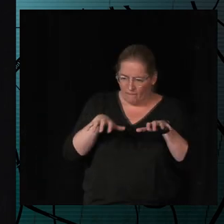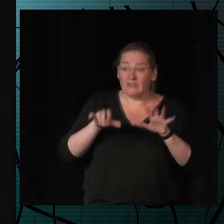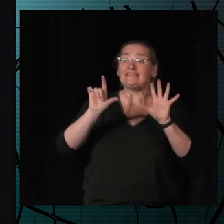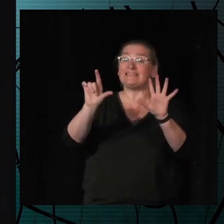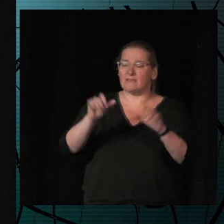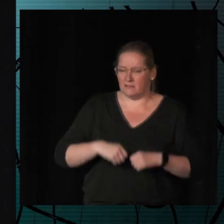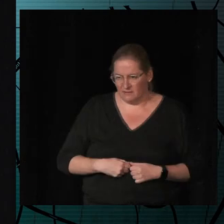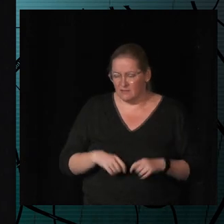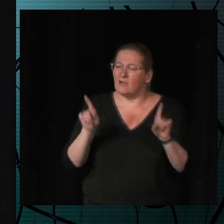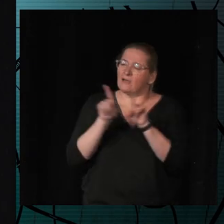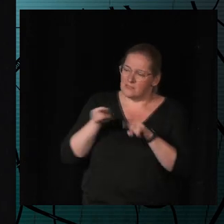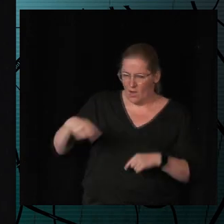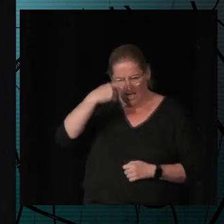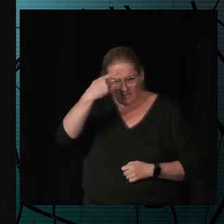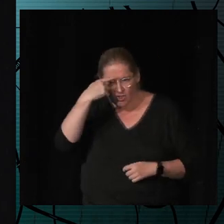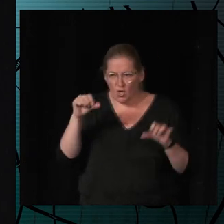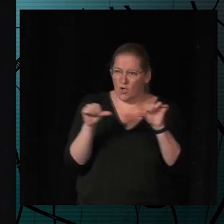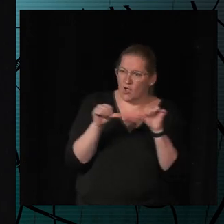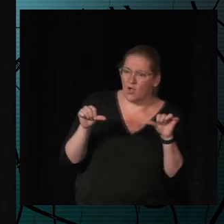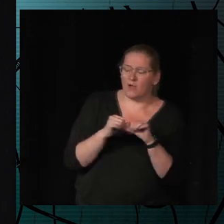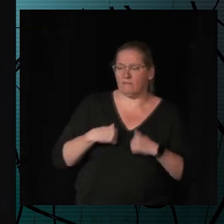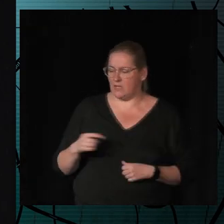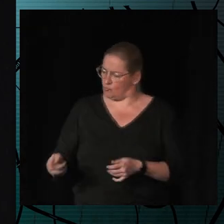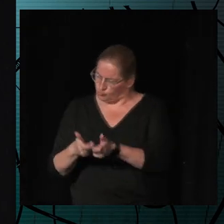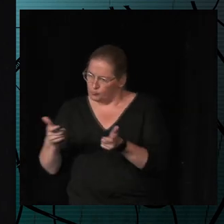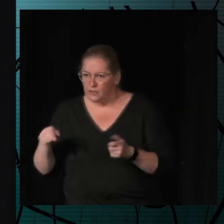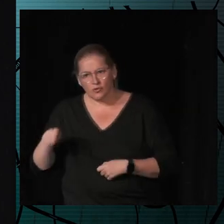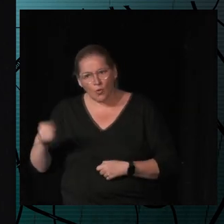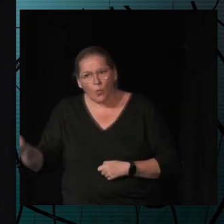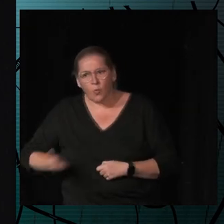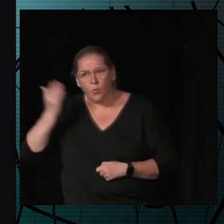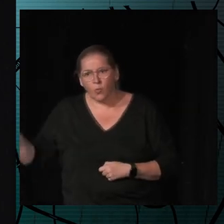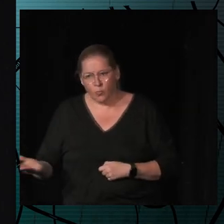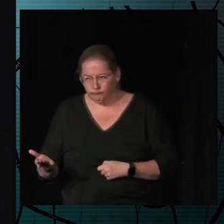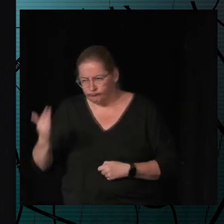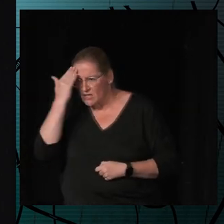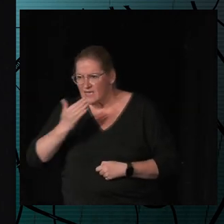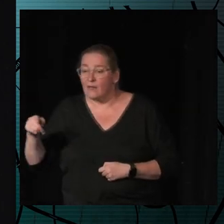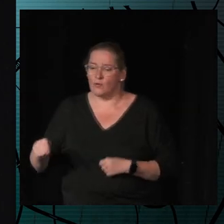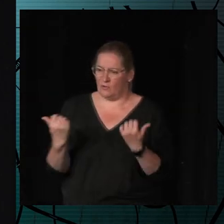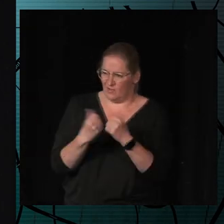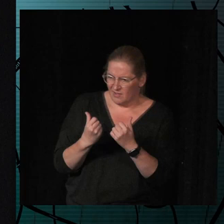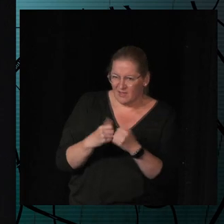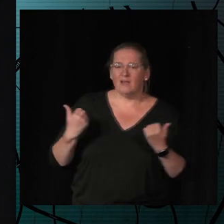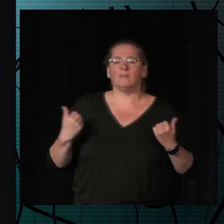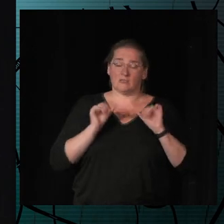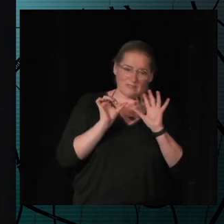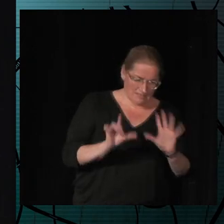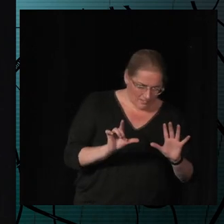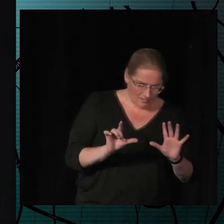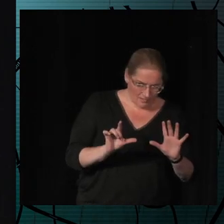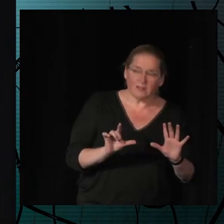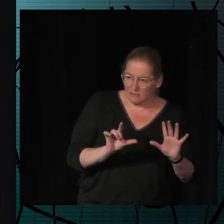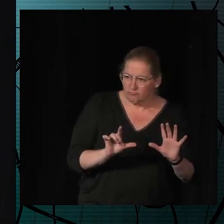se Nour nourrir aussi je pense que c'est une forme d'intelligence de Capcom qui est quand même un grand éditeur c'est de savoir se nourrir en passant donc Resident Evil 7 on